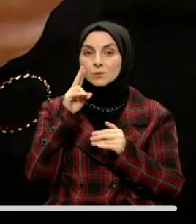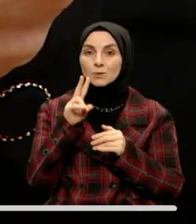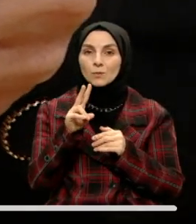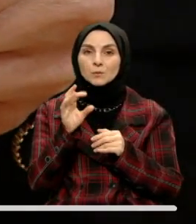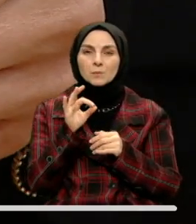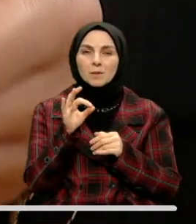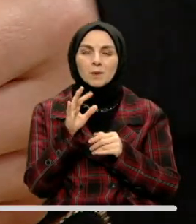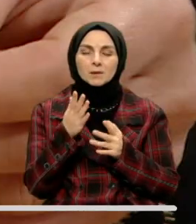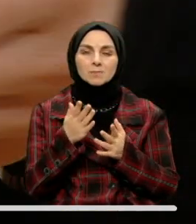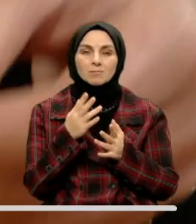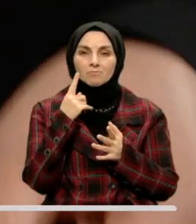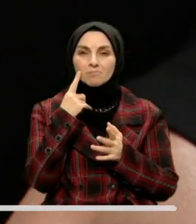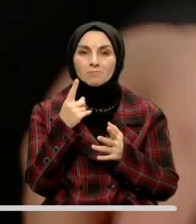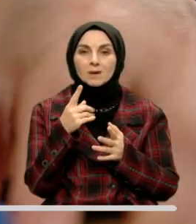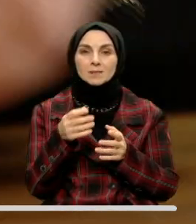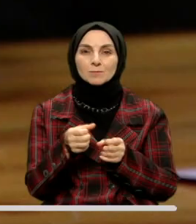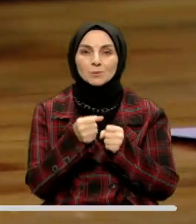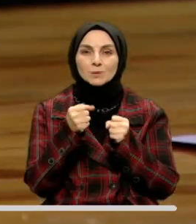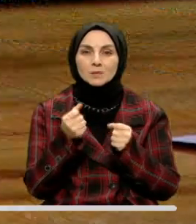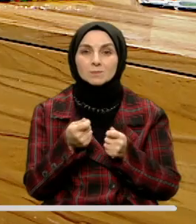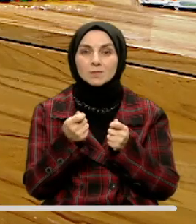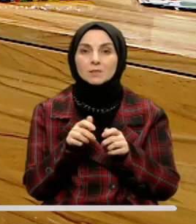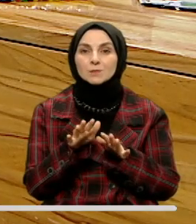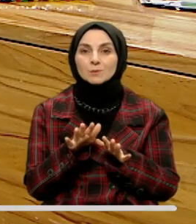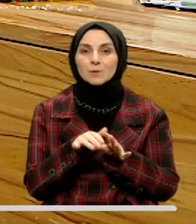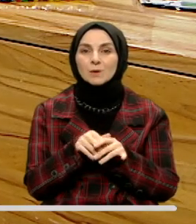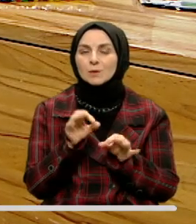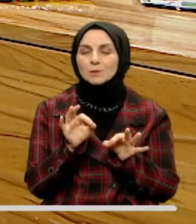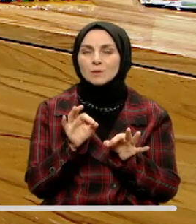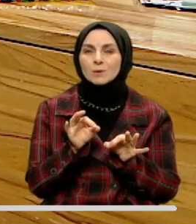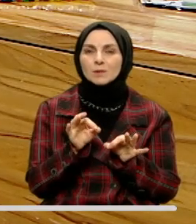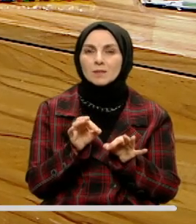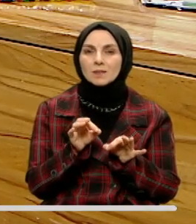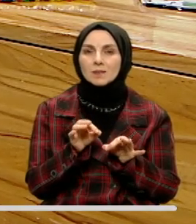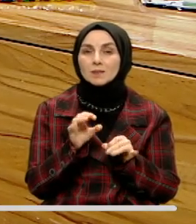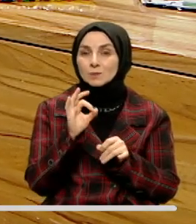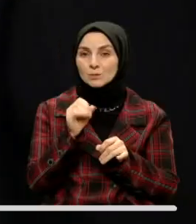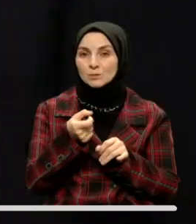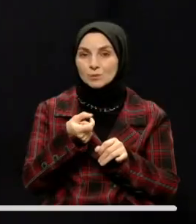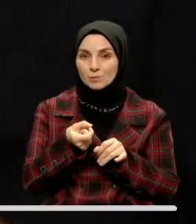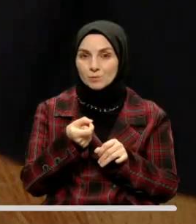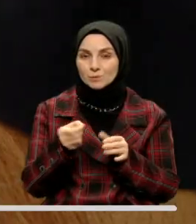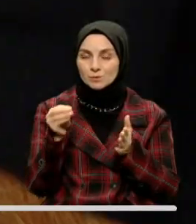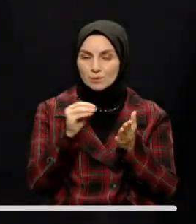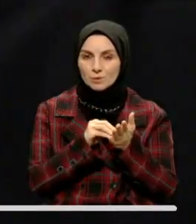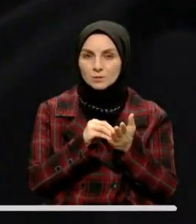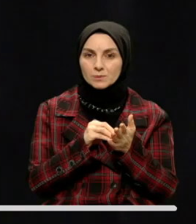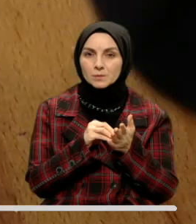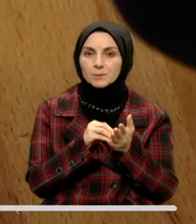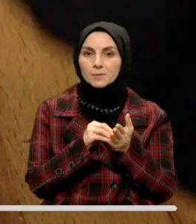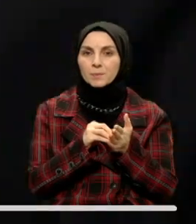bir. Baktım kurtarıcımız çalışmıyor. Şöyle topumuzu yerleştirdik.